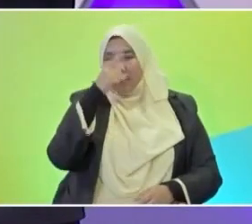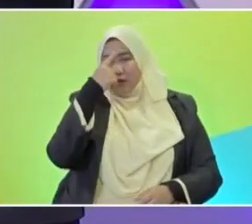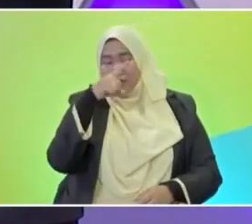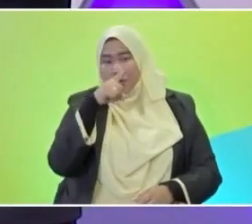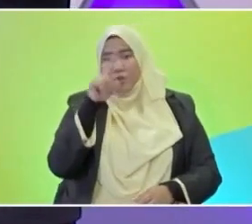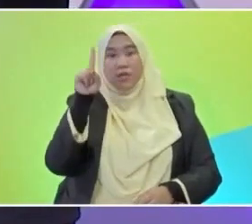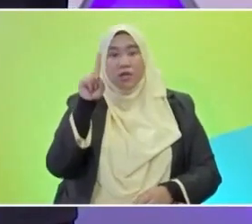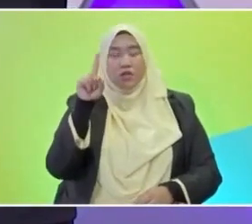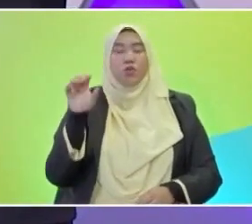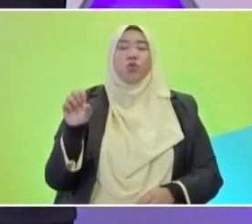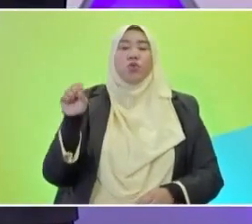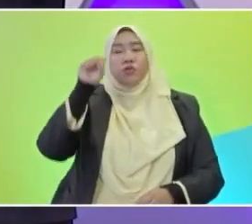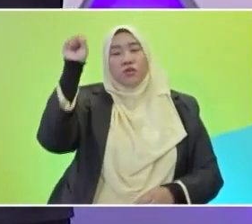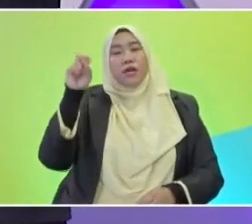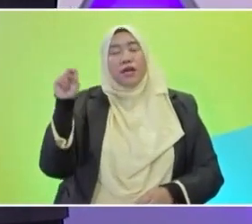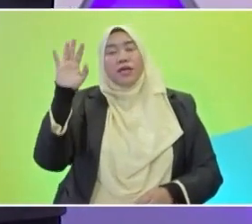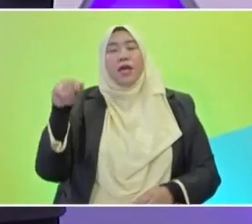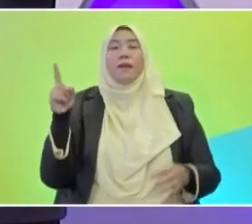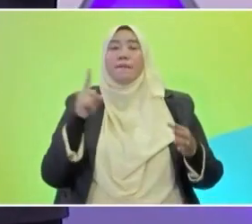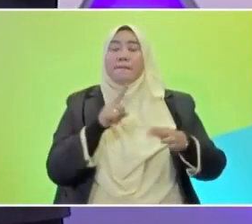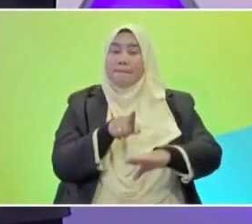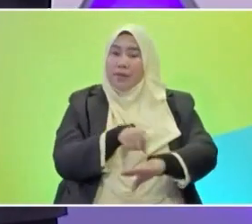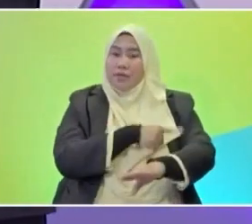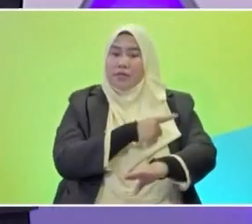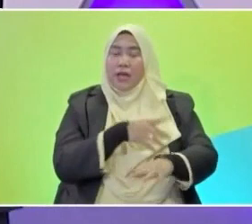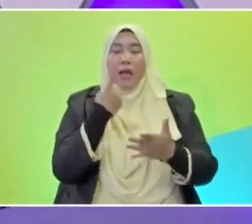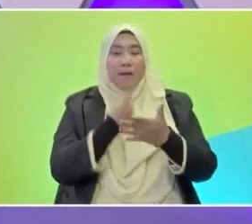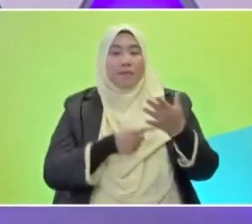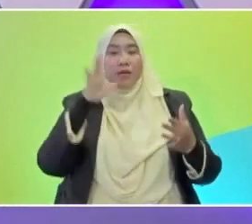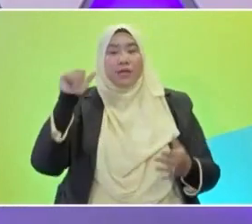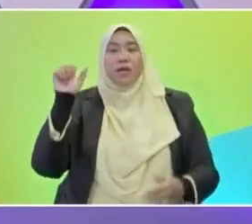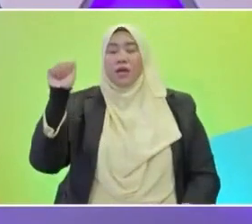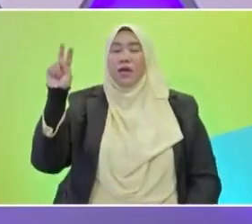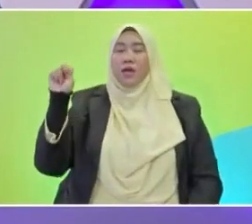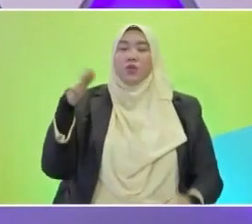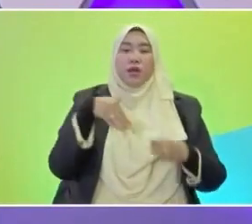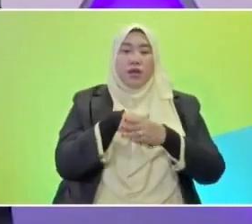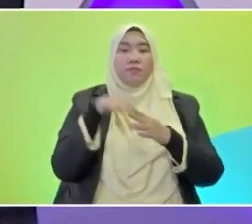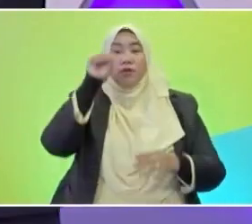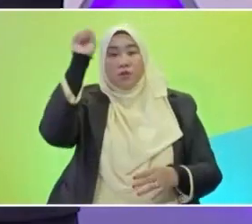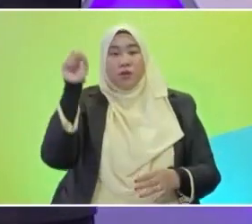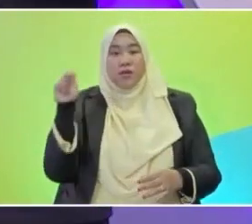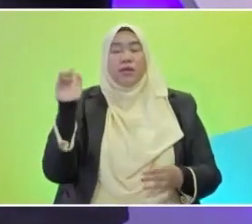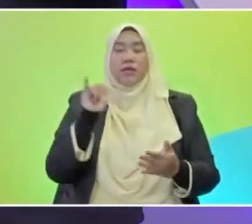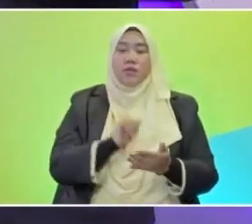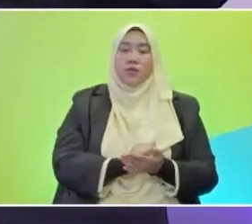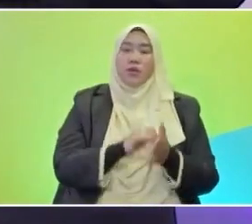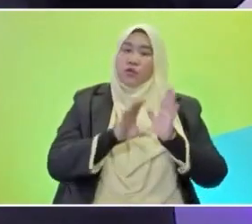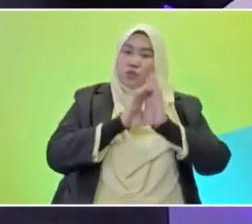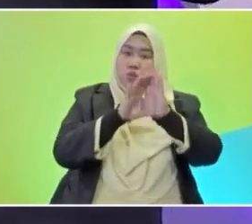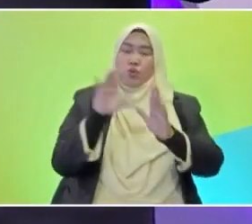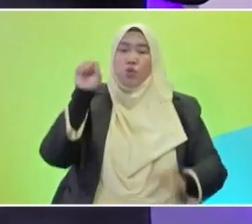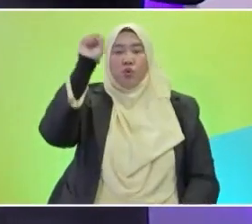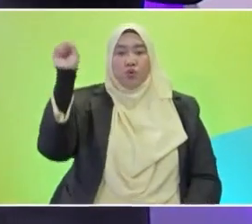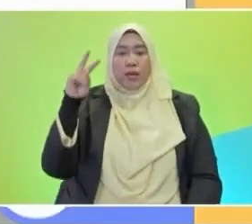yang panjang kita kenal pasti apakah anu yang ada di dalam soal tersebut jadi kita akan tengok contoh soalnya di sini